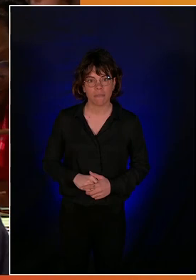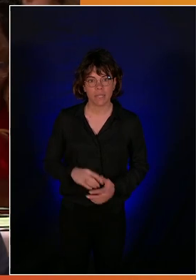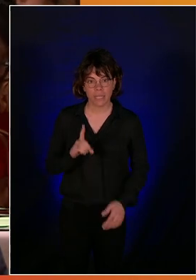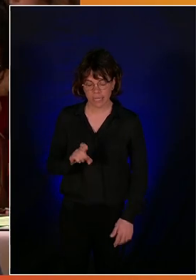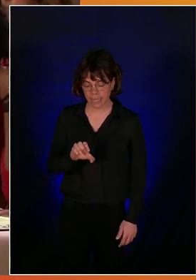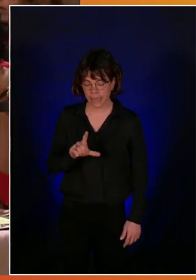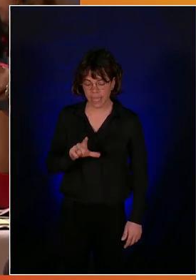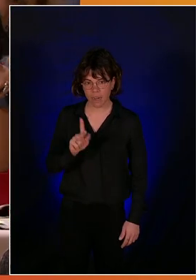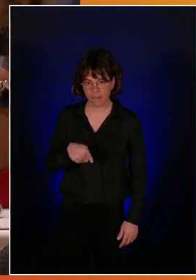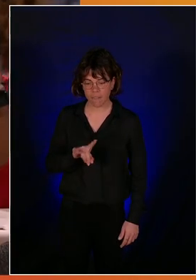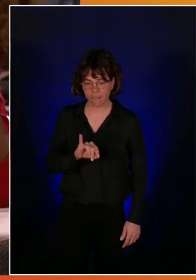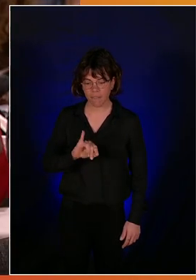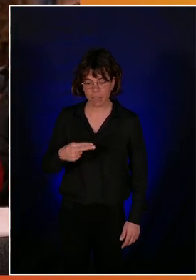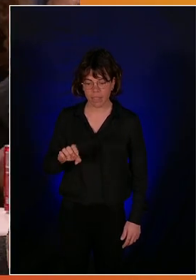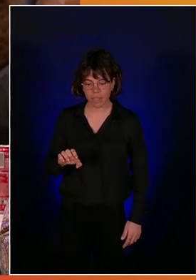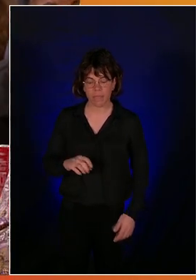Delphine Lecoq,